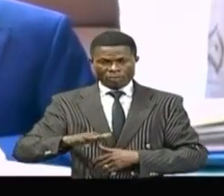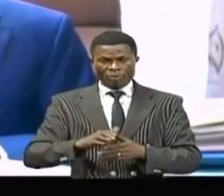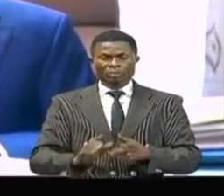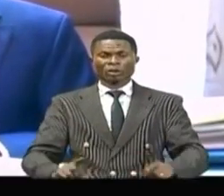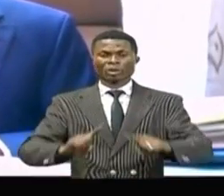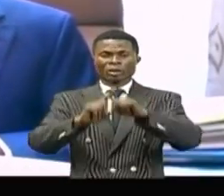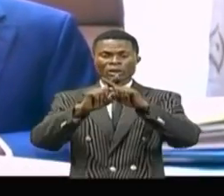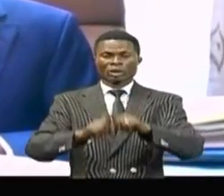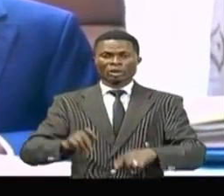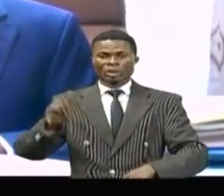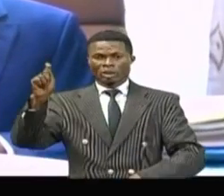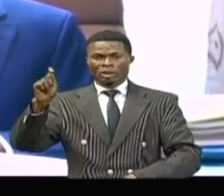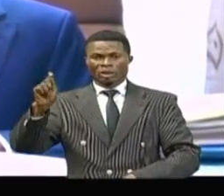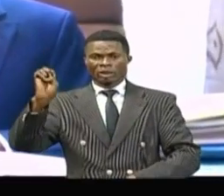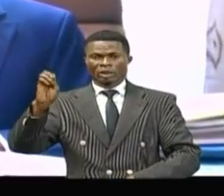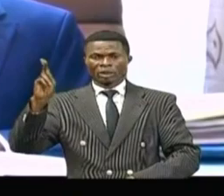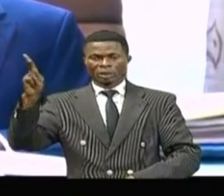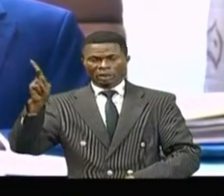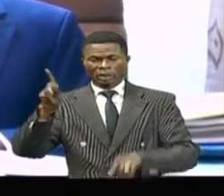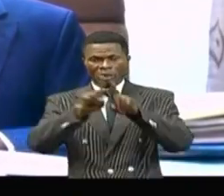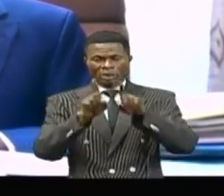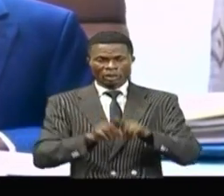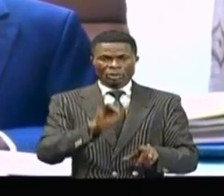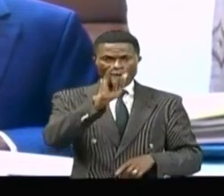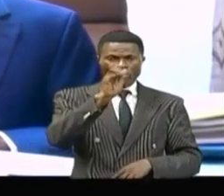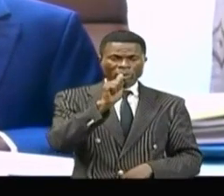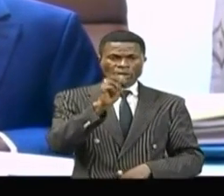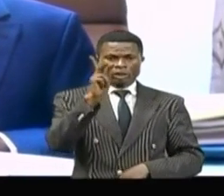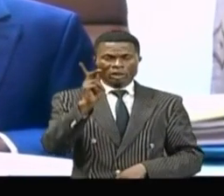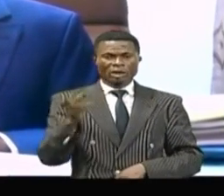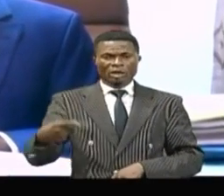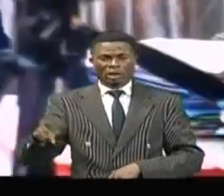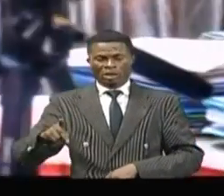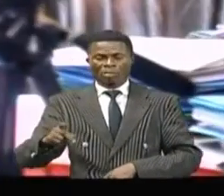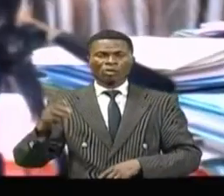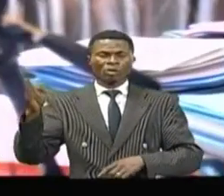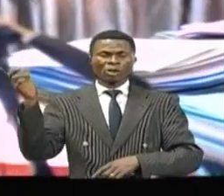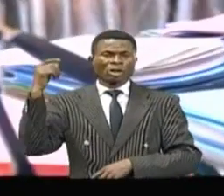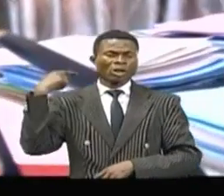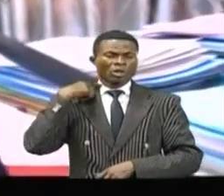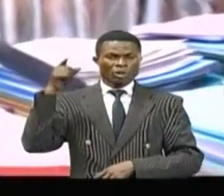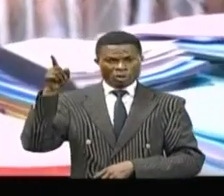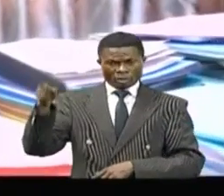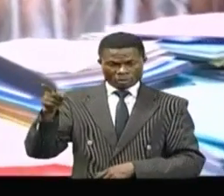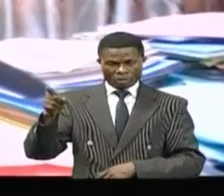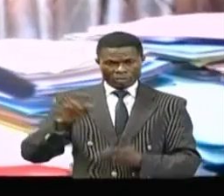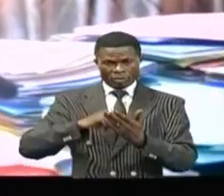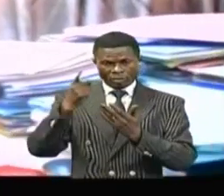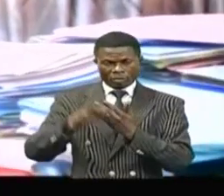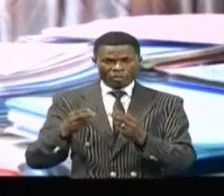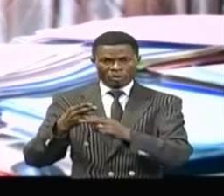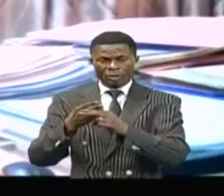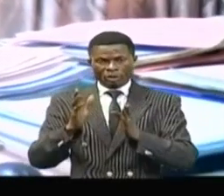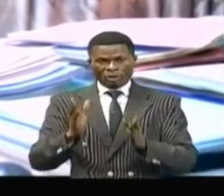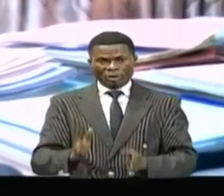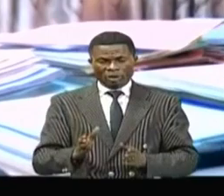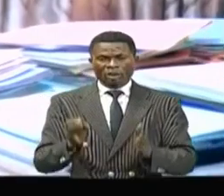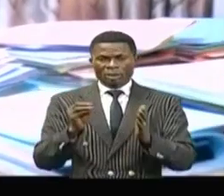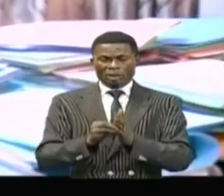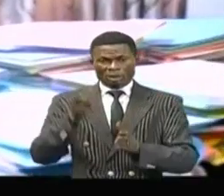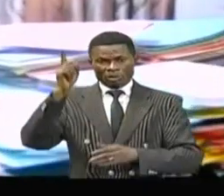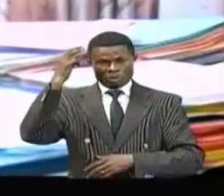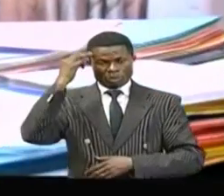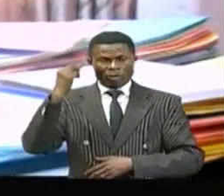entre Tekeyaka dans la province de Maïndombe, particulièrement au territoire de Kwamout. Sur le plan sécuritaire, il a aussi